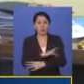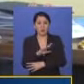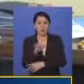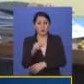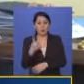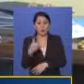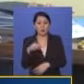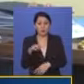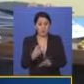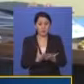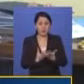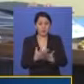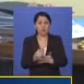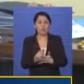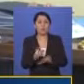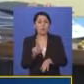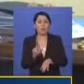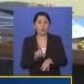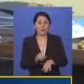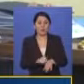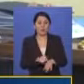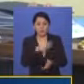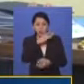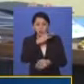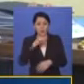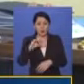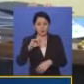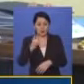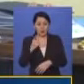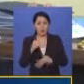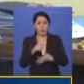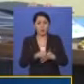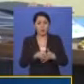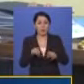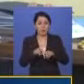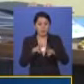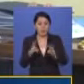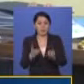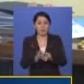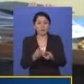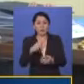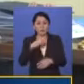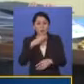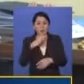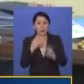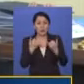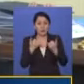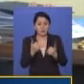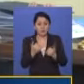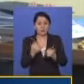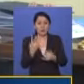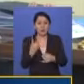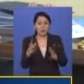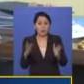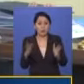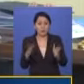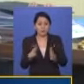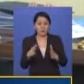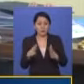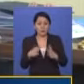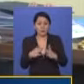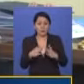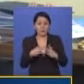теңге жұмсаушы еді. Әсіресе зейнеткерлер көп қиындық көрді. Себебі пеш жағу күшпен көп уақыт алатын. Қазір шығын екі есеге азайды. Үйдің